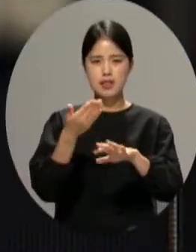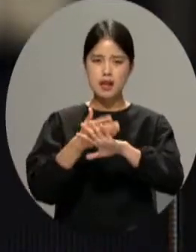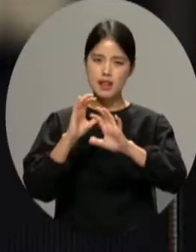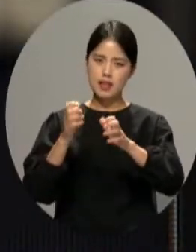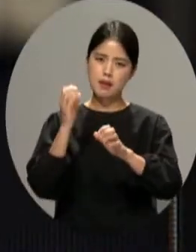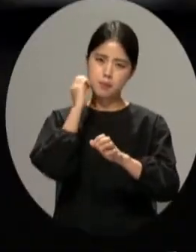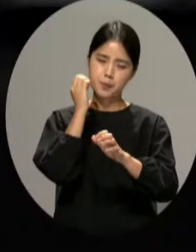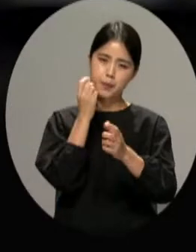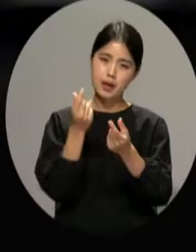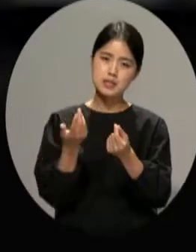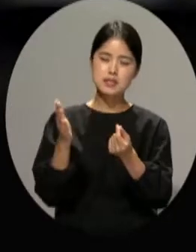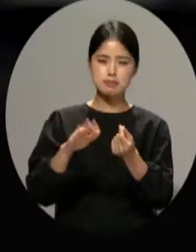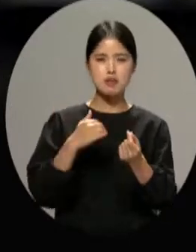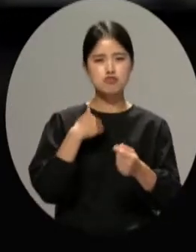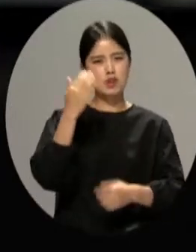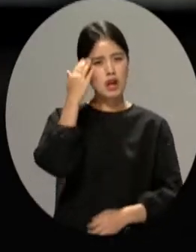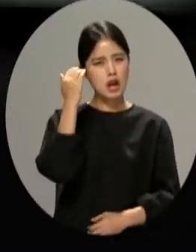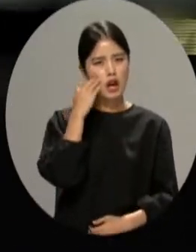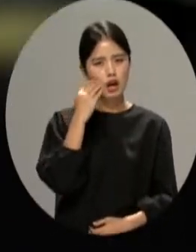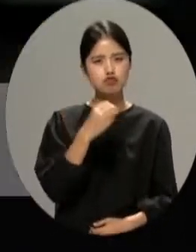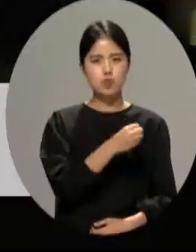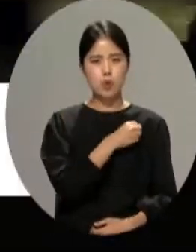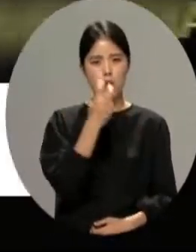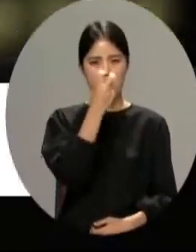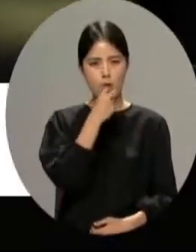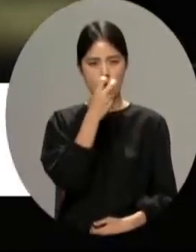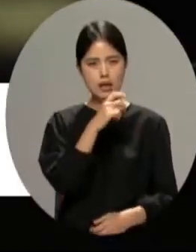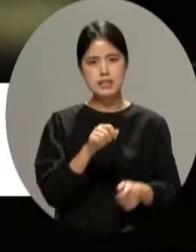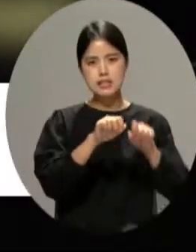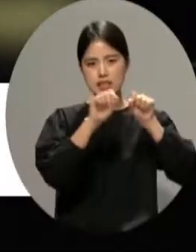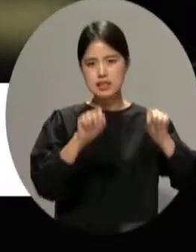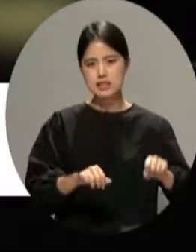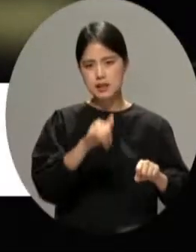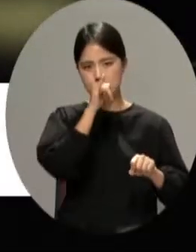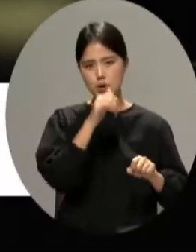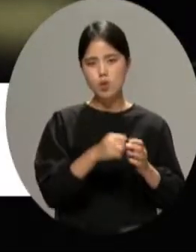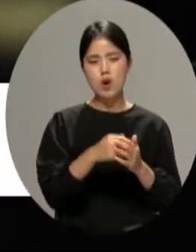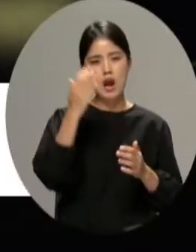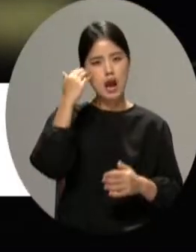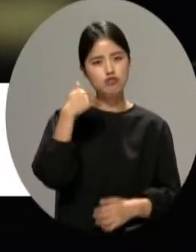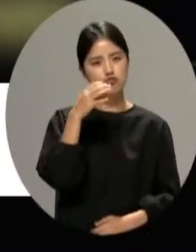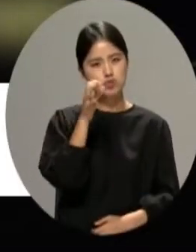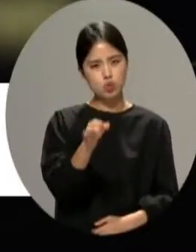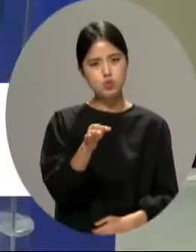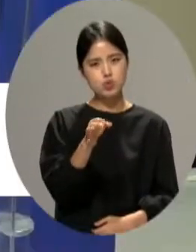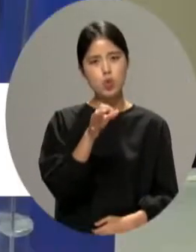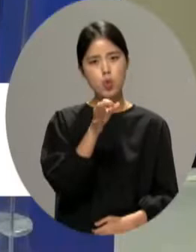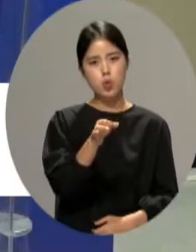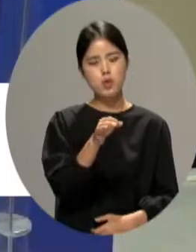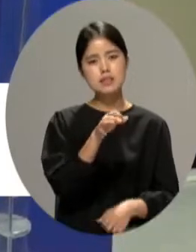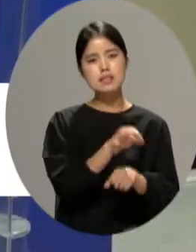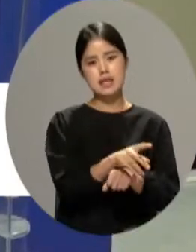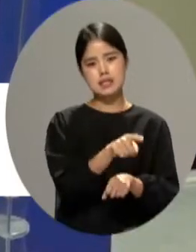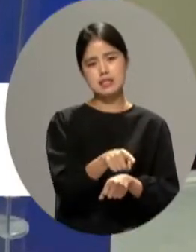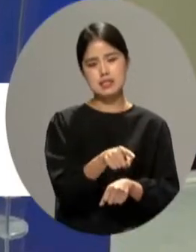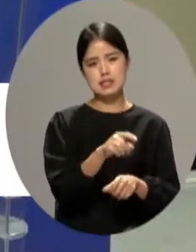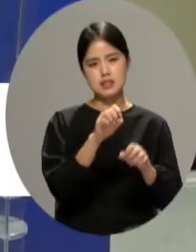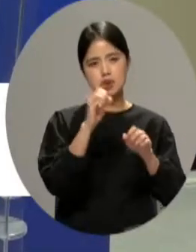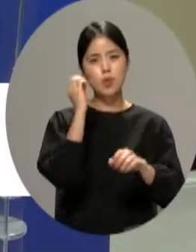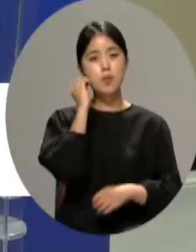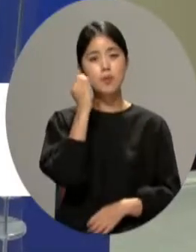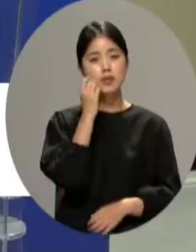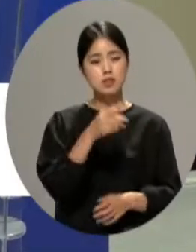보이지만 우리나라의 회원 관리 서버를 두고 하나로 게임 머니를 결제한 은 국내 사이트 입니다 2 도박 사이트를